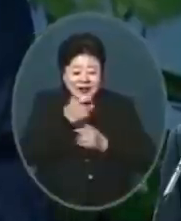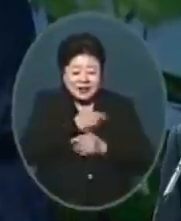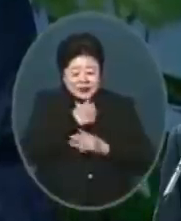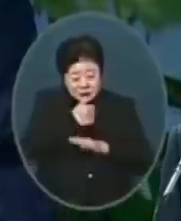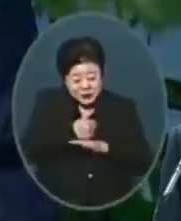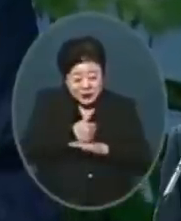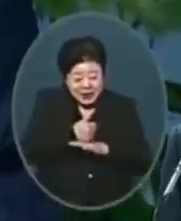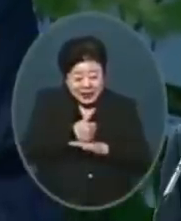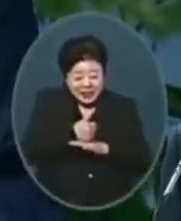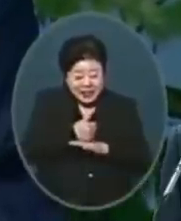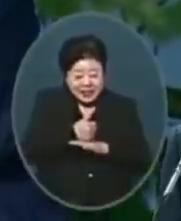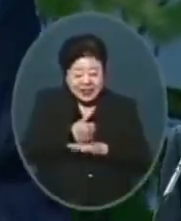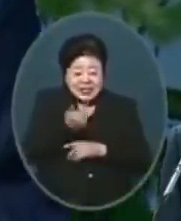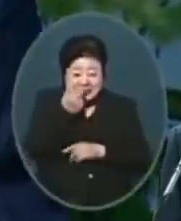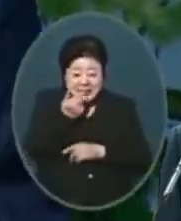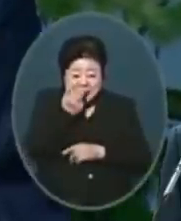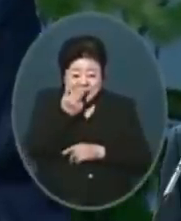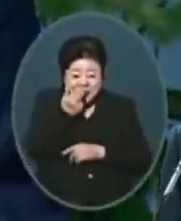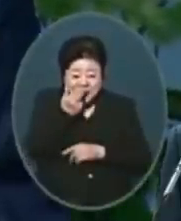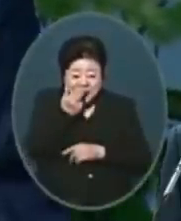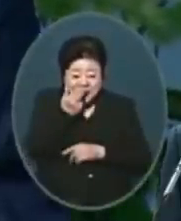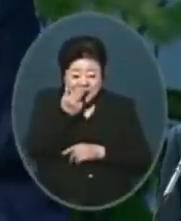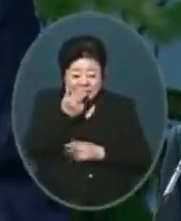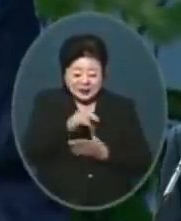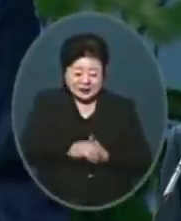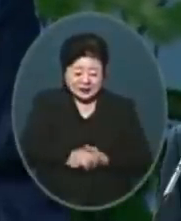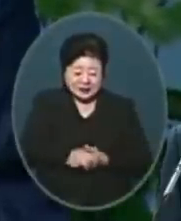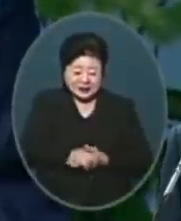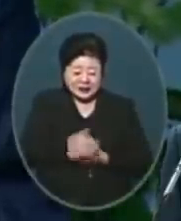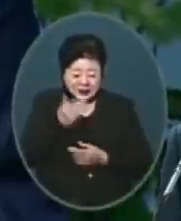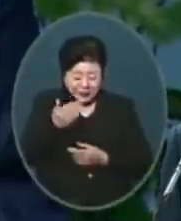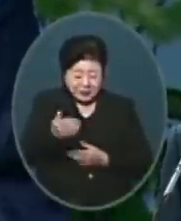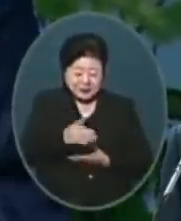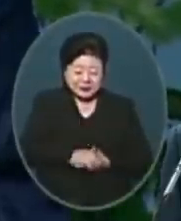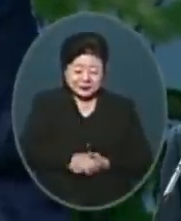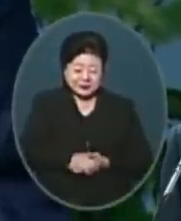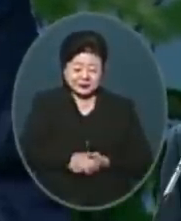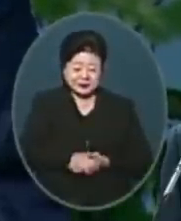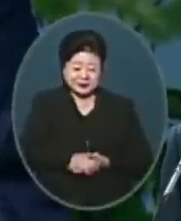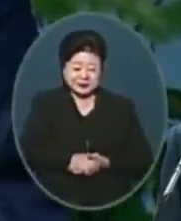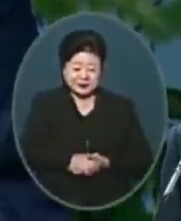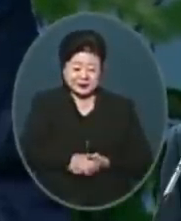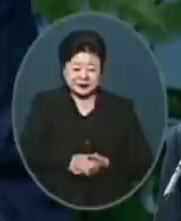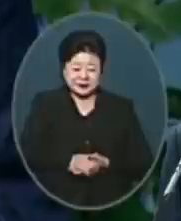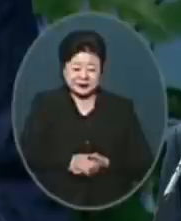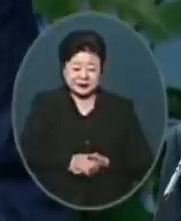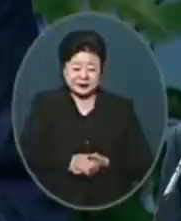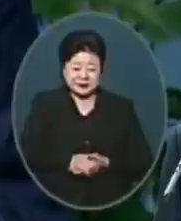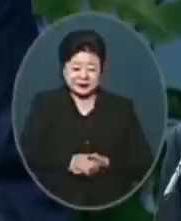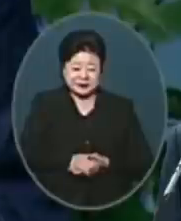예수 그리스도의 생명의 대지 여러분의